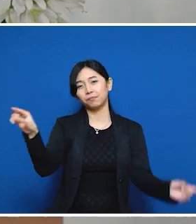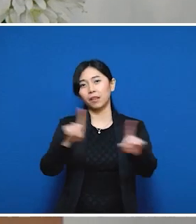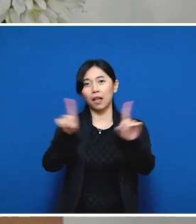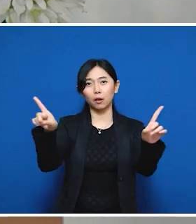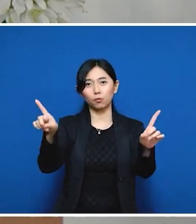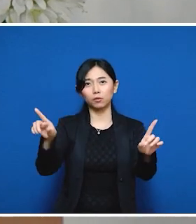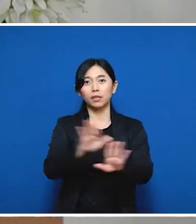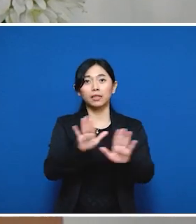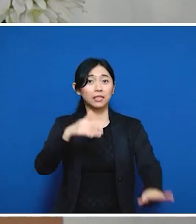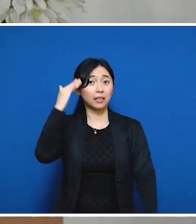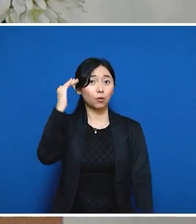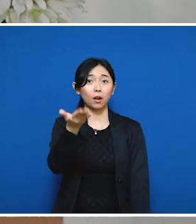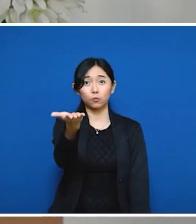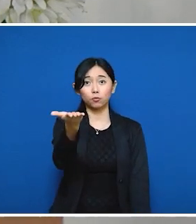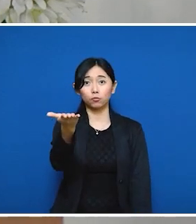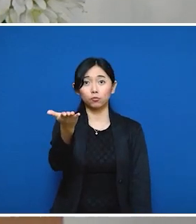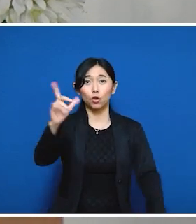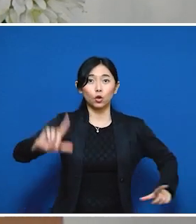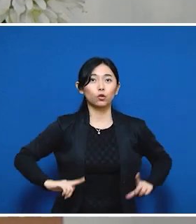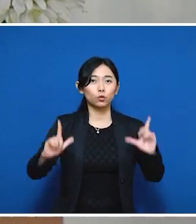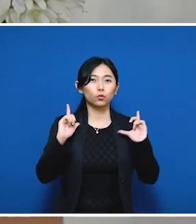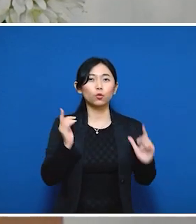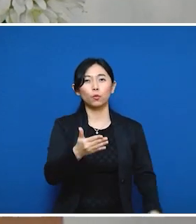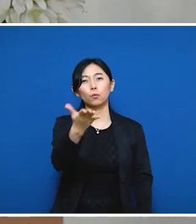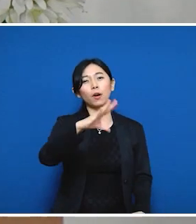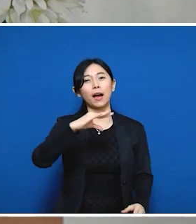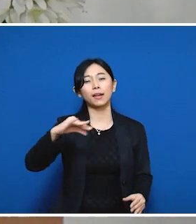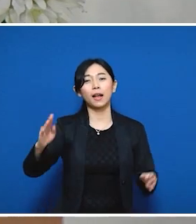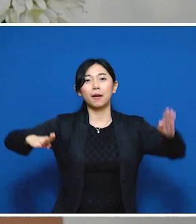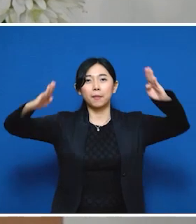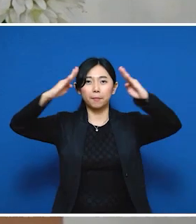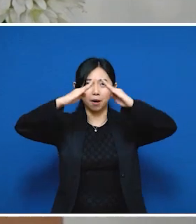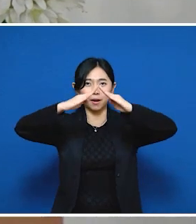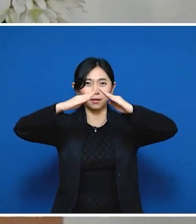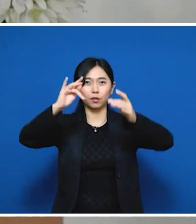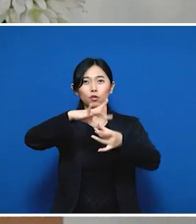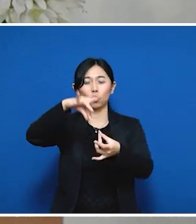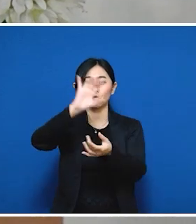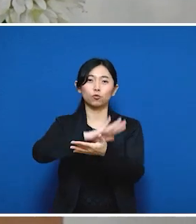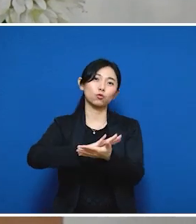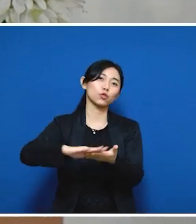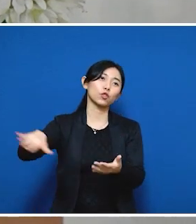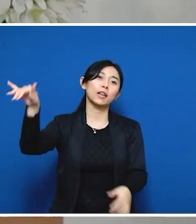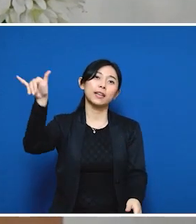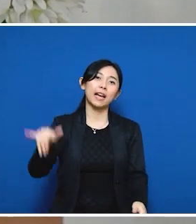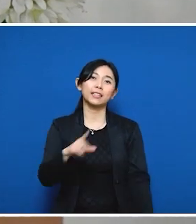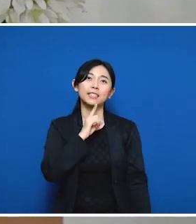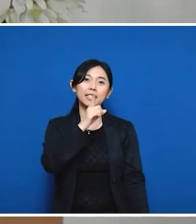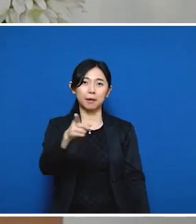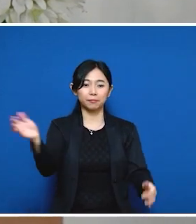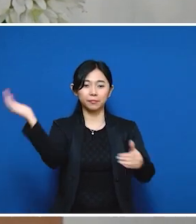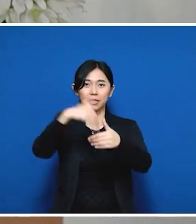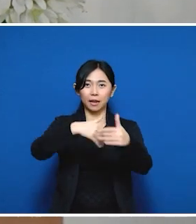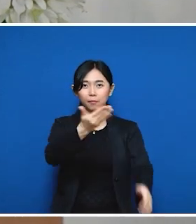Atau tidak tahukah kamu bahwa tubuhmu adalah bait Roh Kudus yang diam di